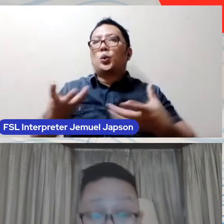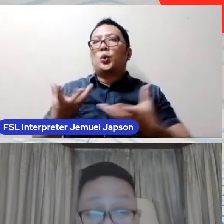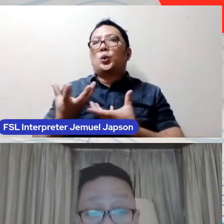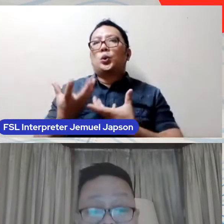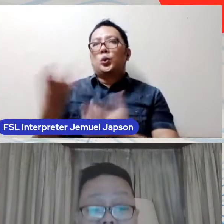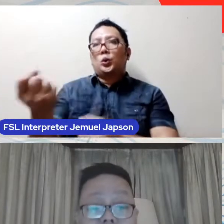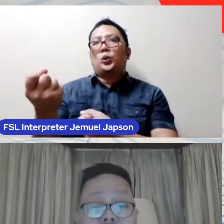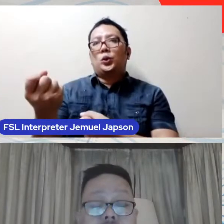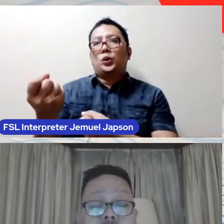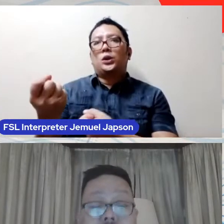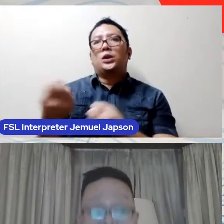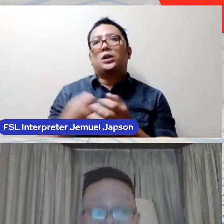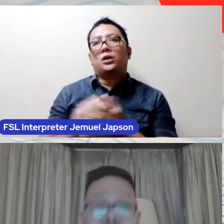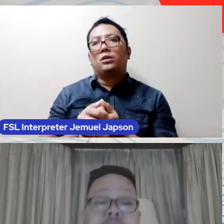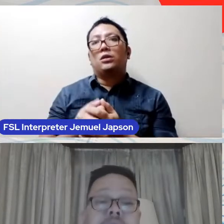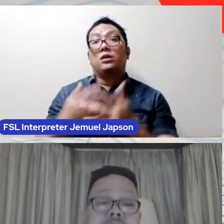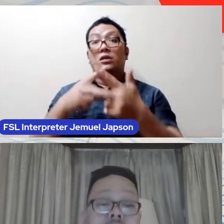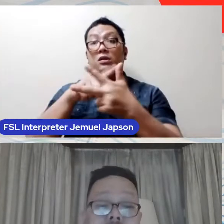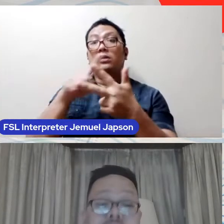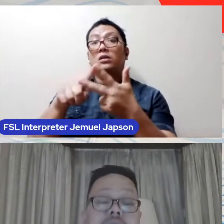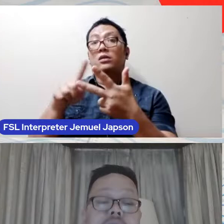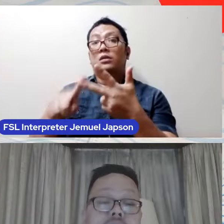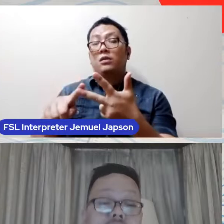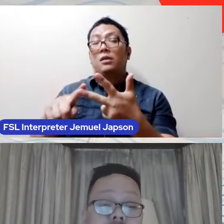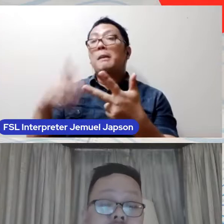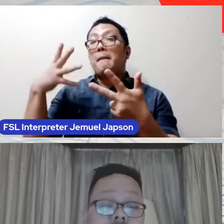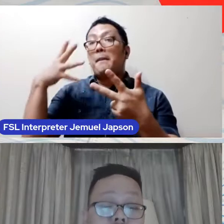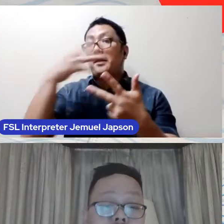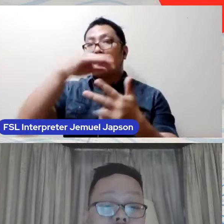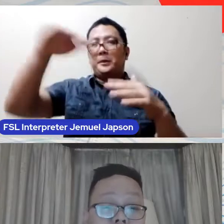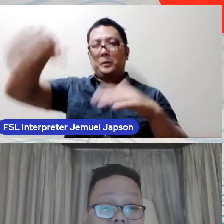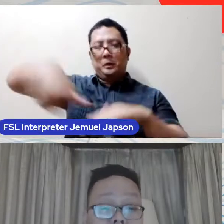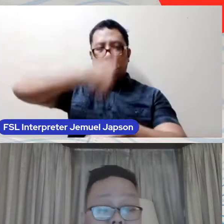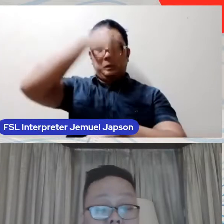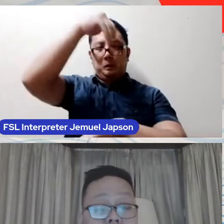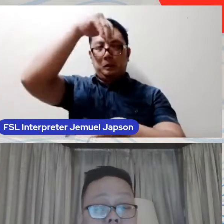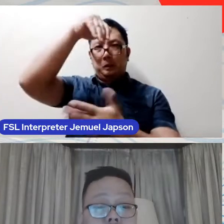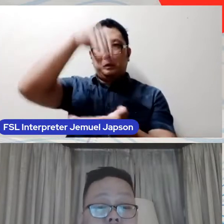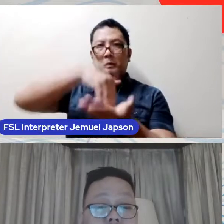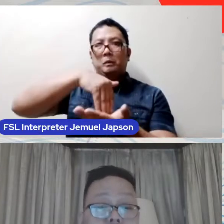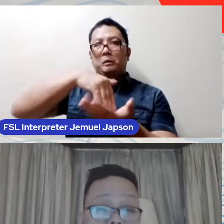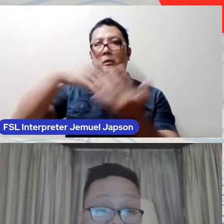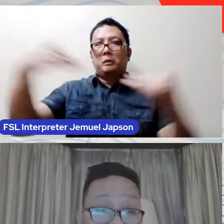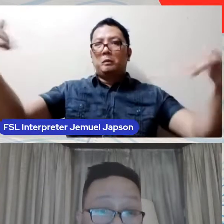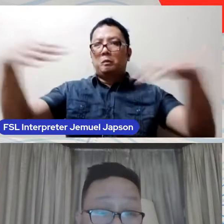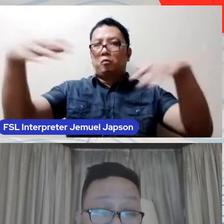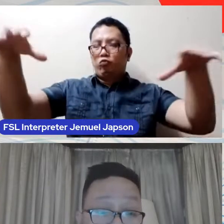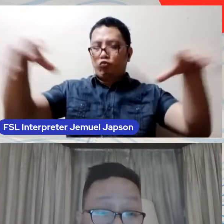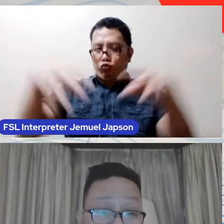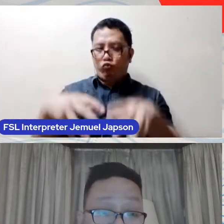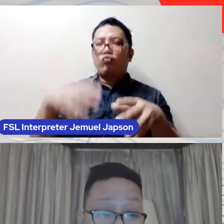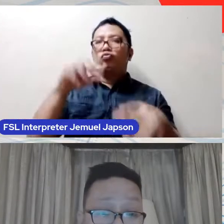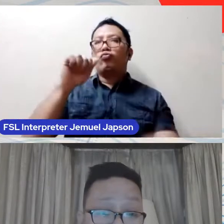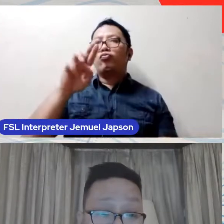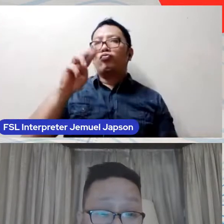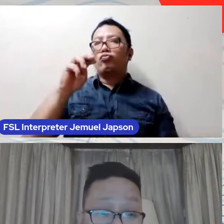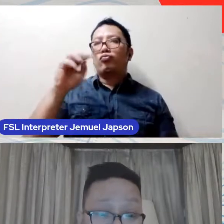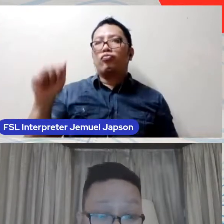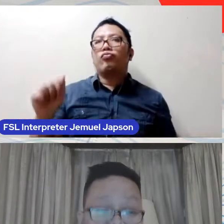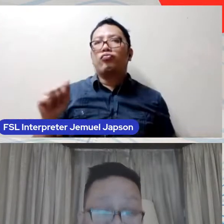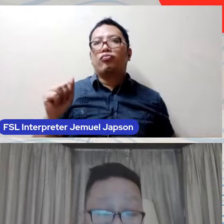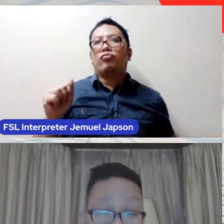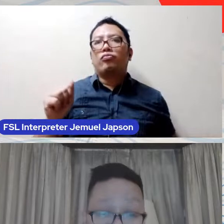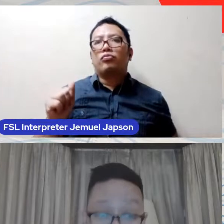for these three reasons, napakagandang centralized na yung ating RMA. Sir, just a